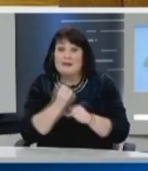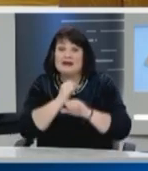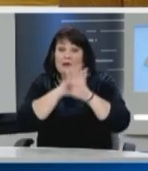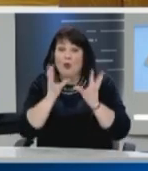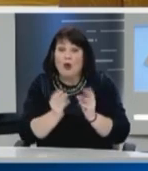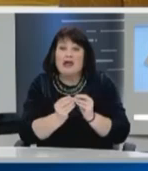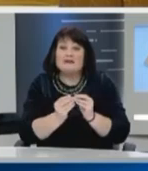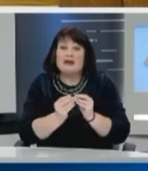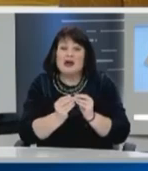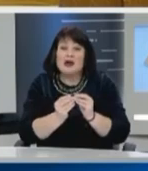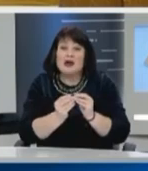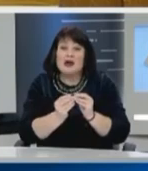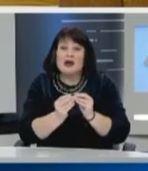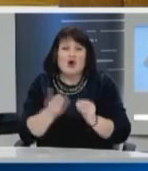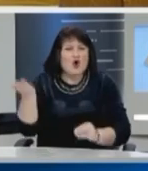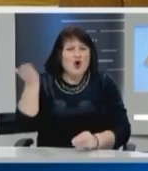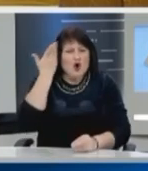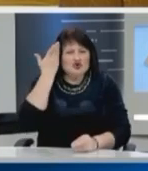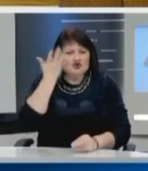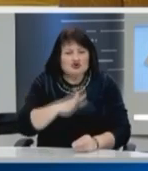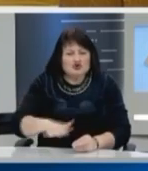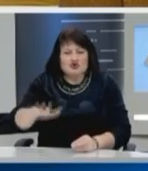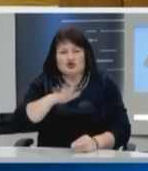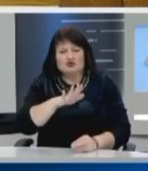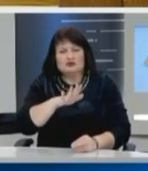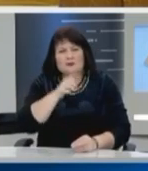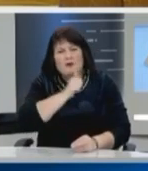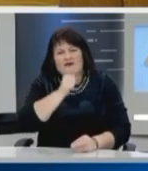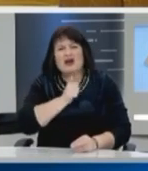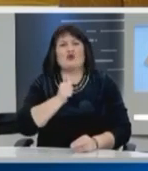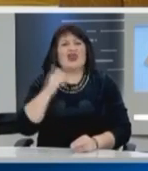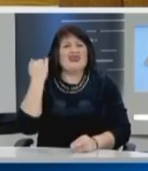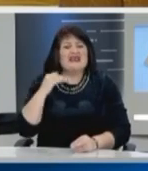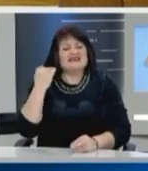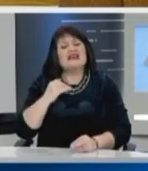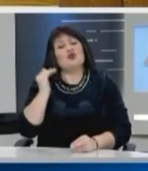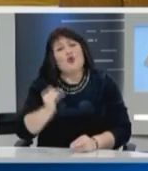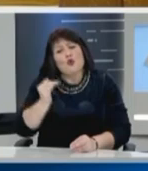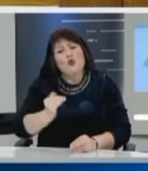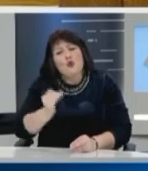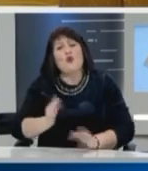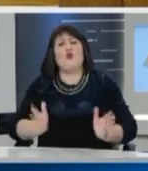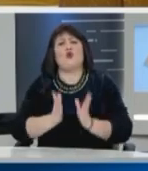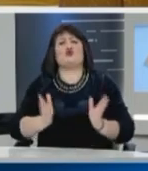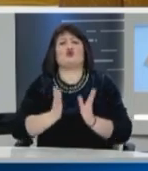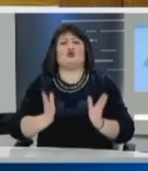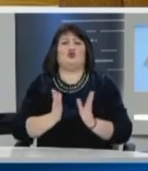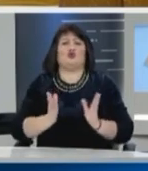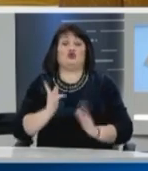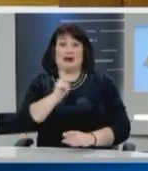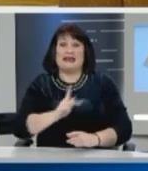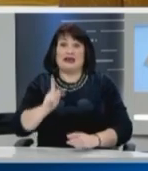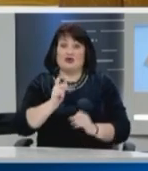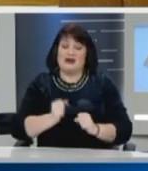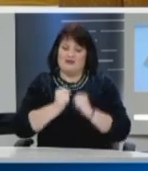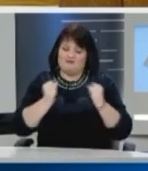με το λιγότερο δυνατό κόστος απέναντι στην κοινωνία και στους πιο ευάλωτους, όλα αυτά τα πετύχαμε κρατώντας την